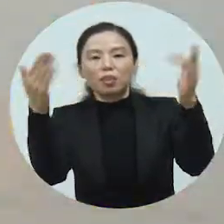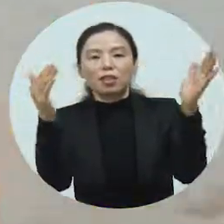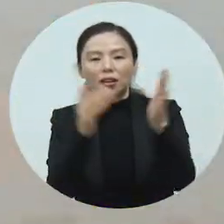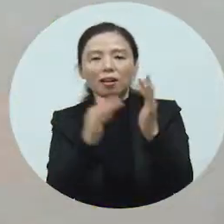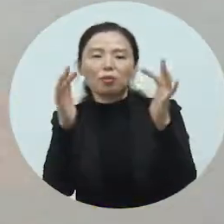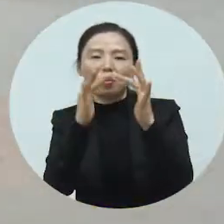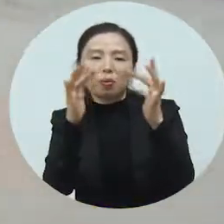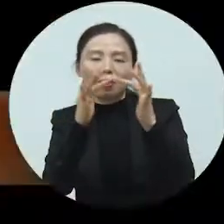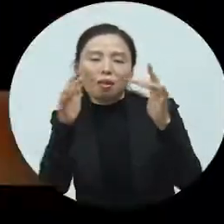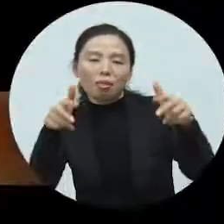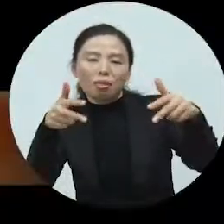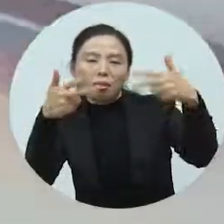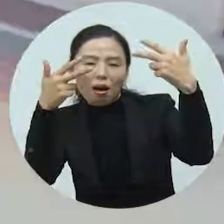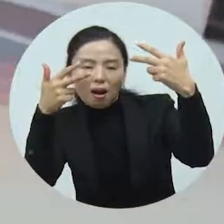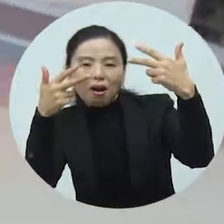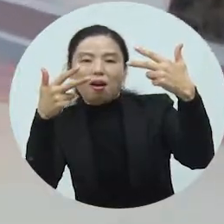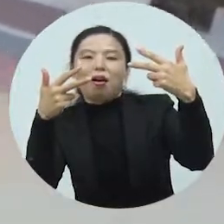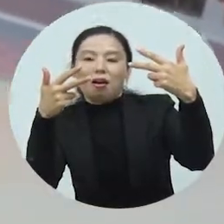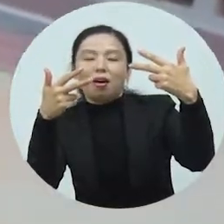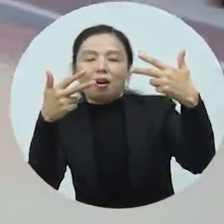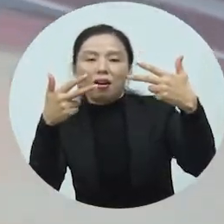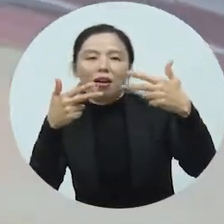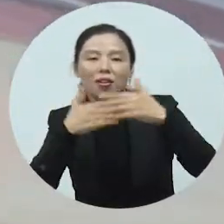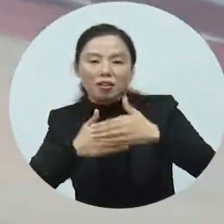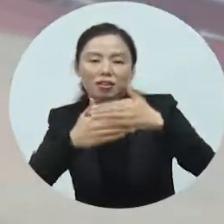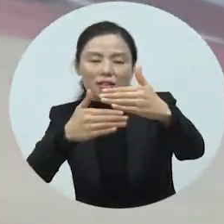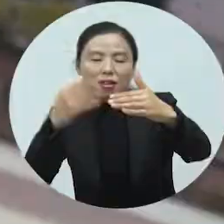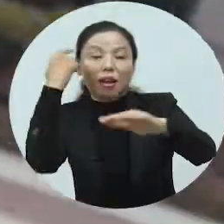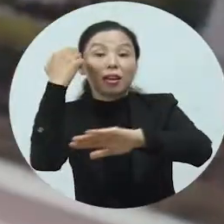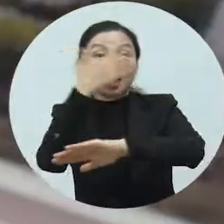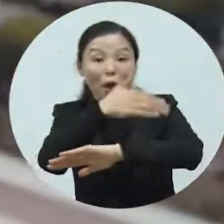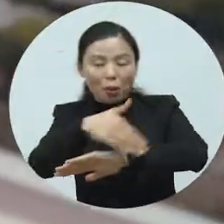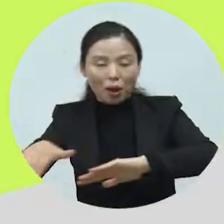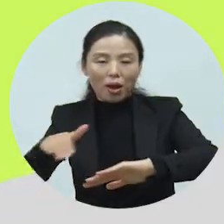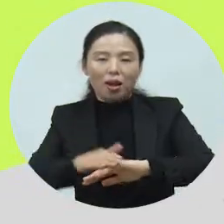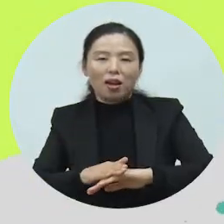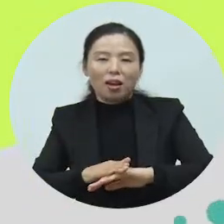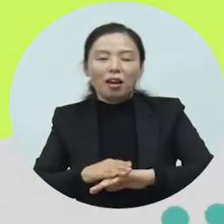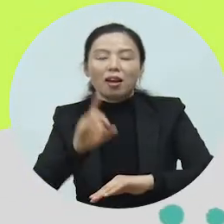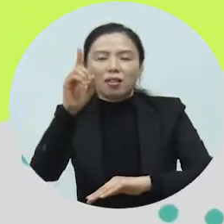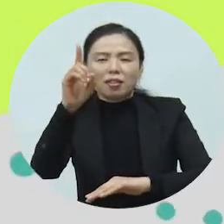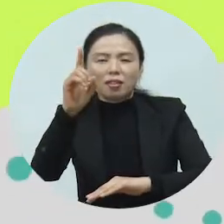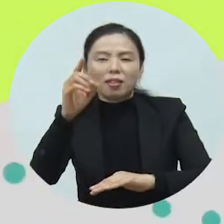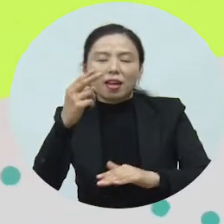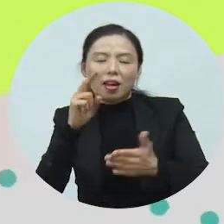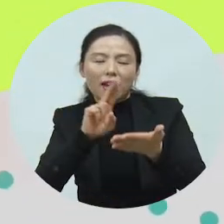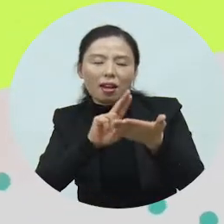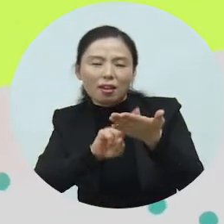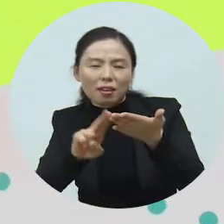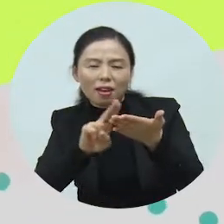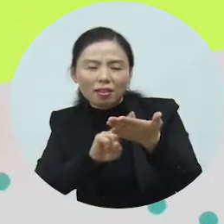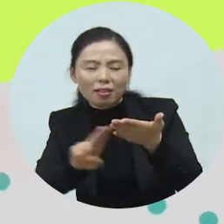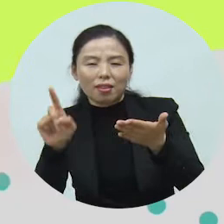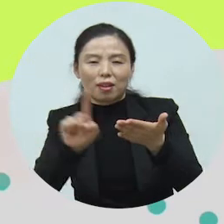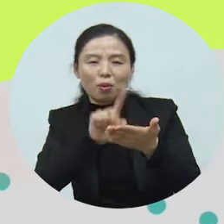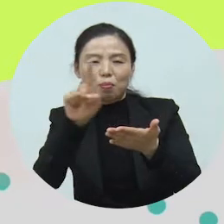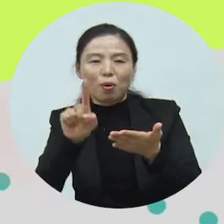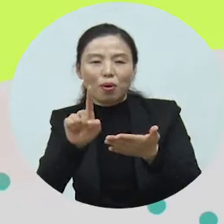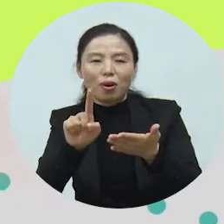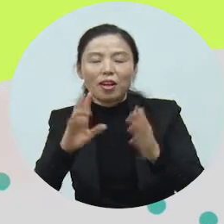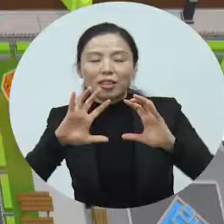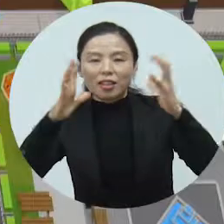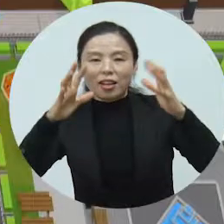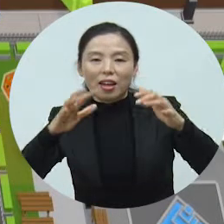온라인 플랫폼을 활용한 비대면 방식으로 진행되는데요 3d 캐릭터로 참여하는 세계 시민 퍼레이드 를